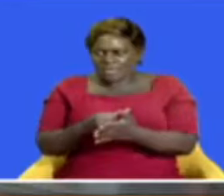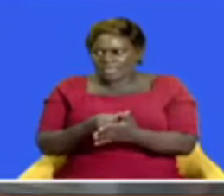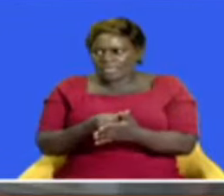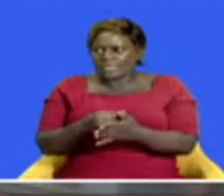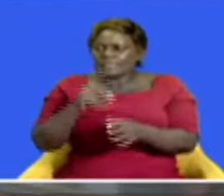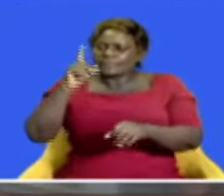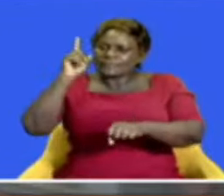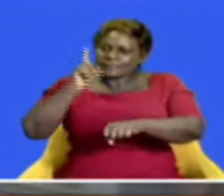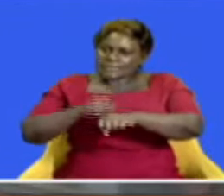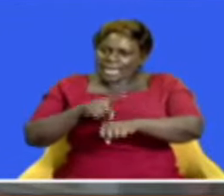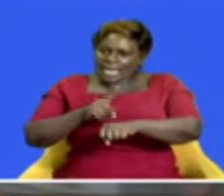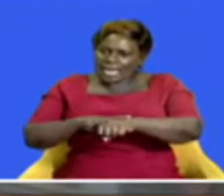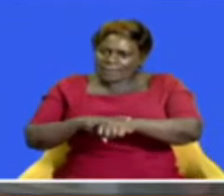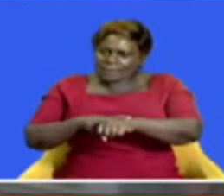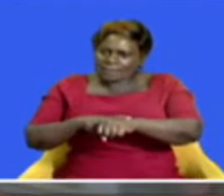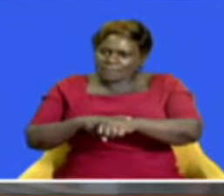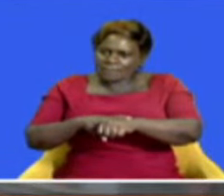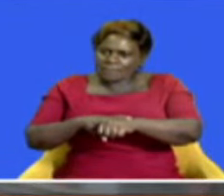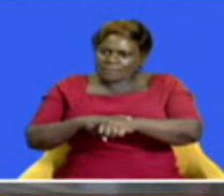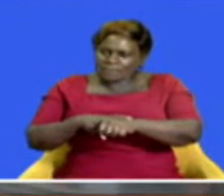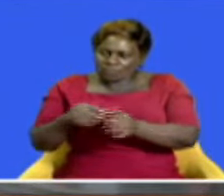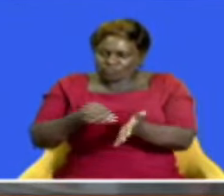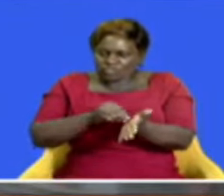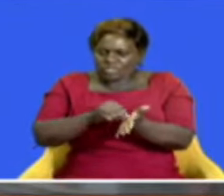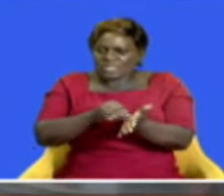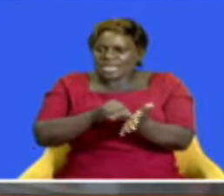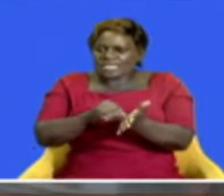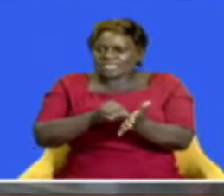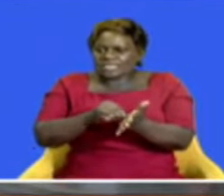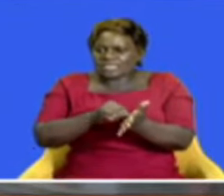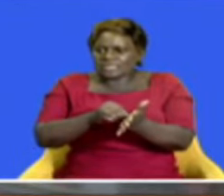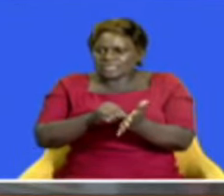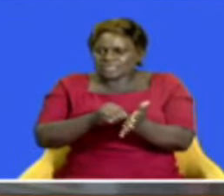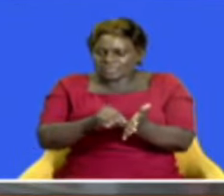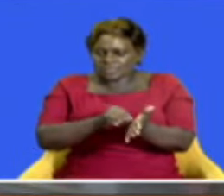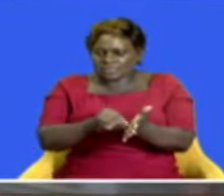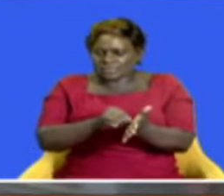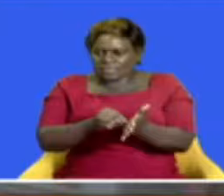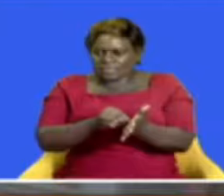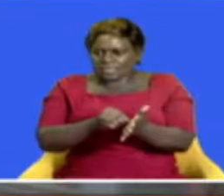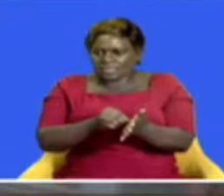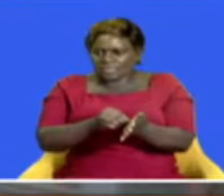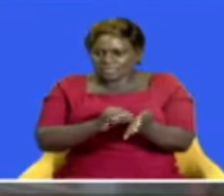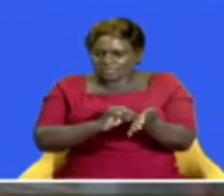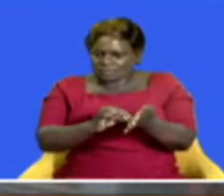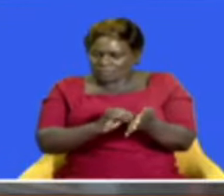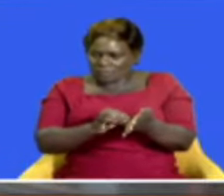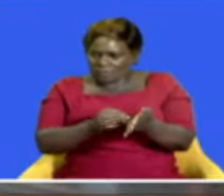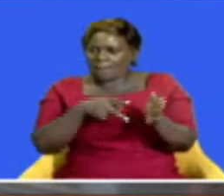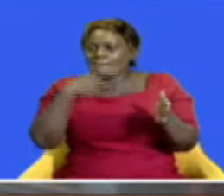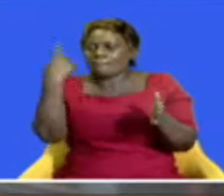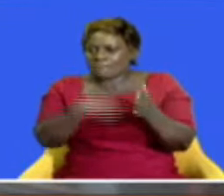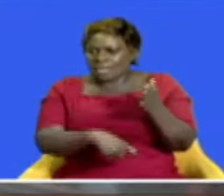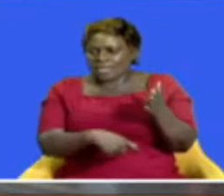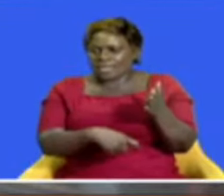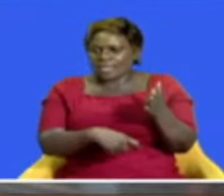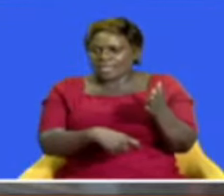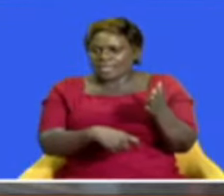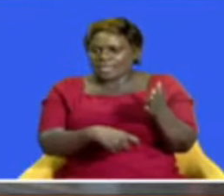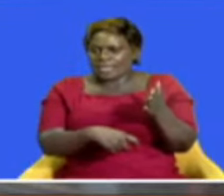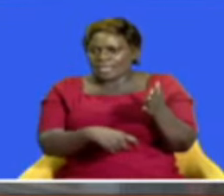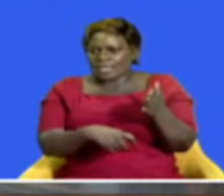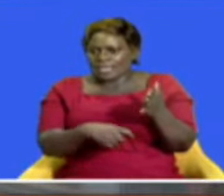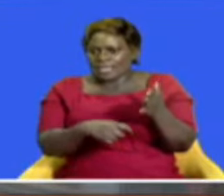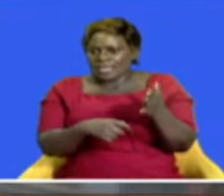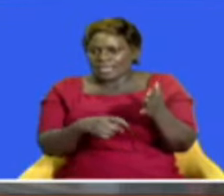Hata unaponunua ile voucher ya mawasiliano airtime utalipia ushuru. Ukinunua